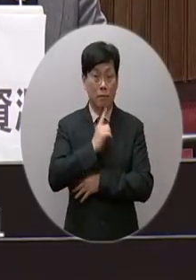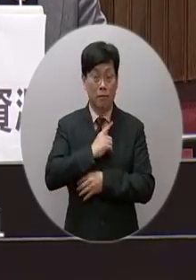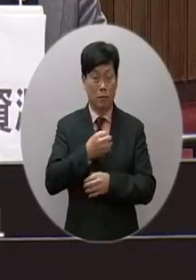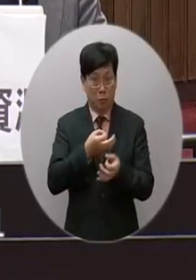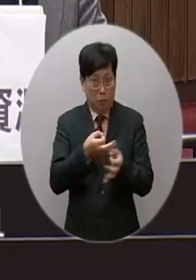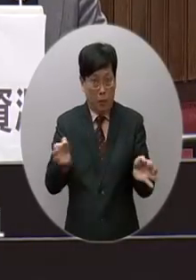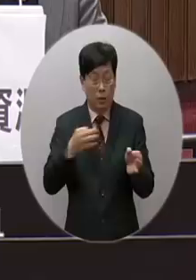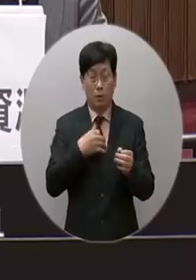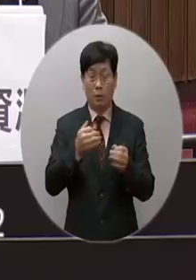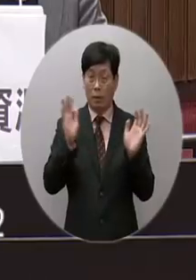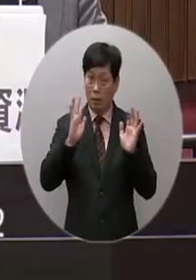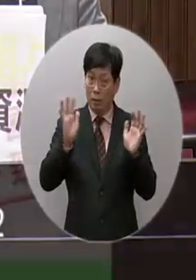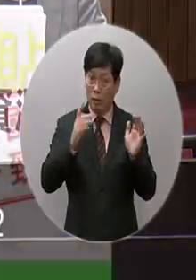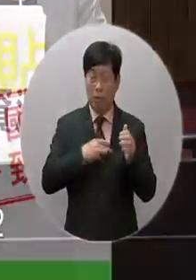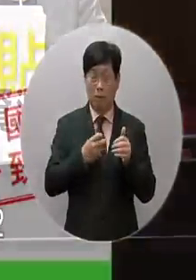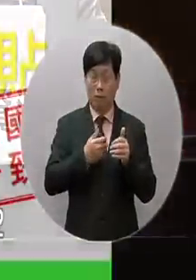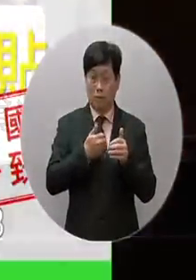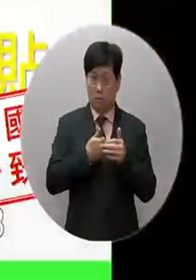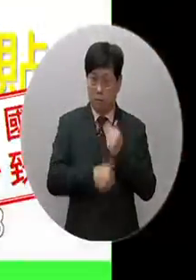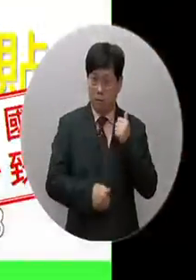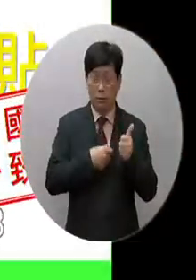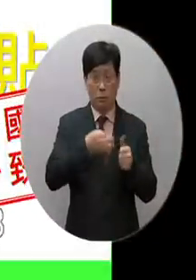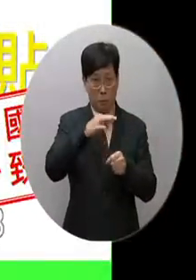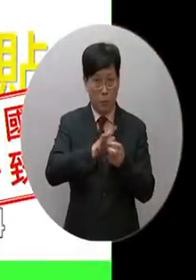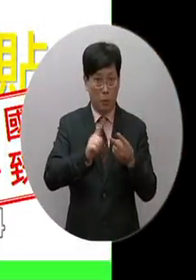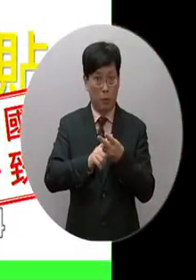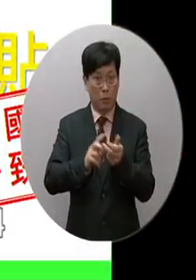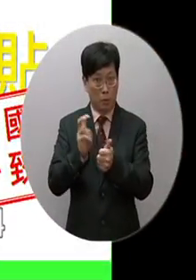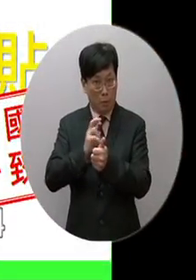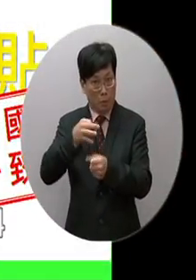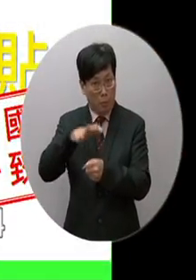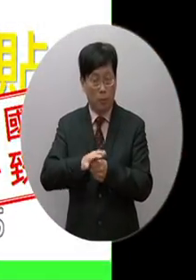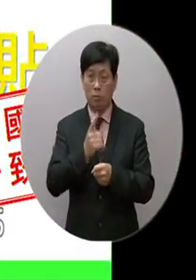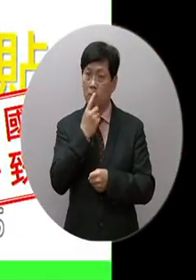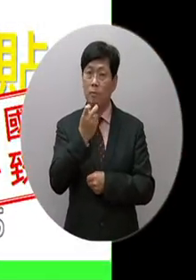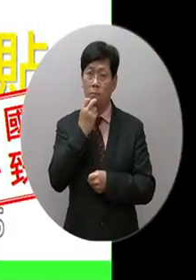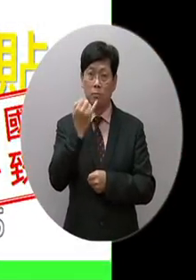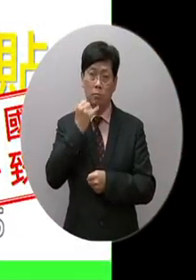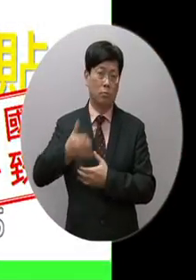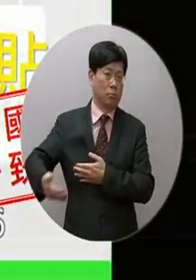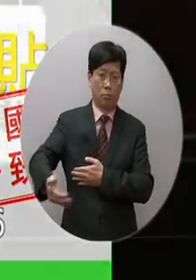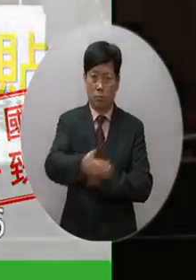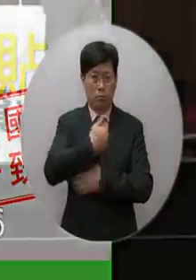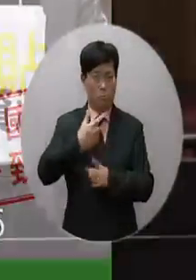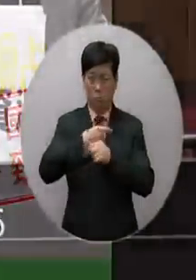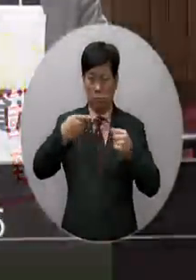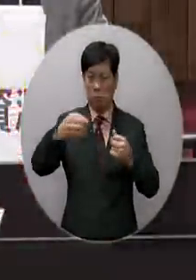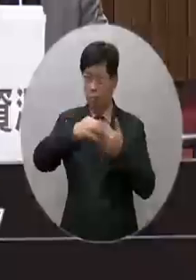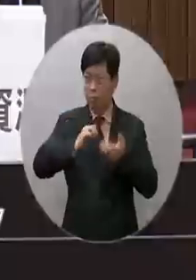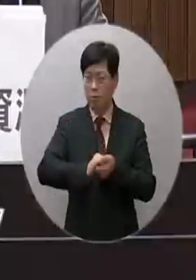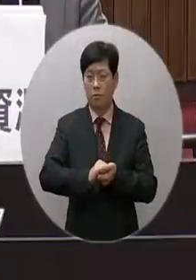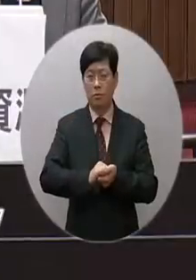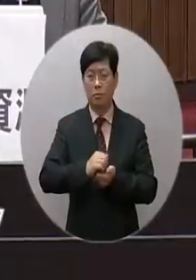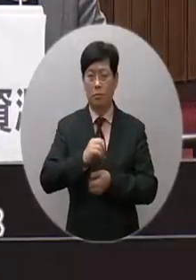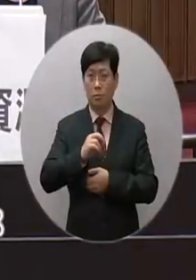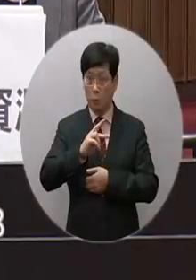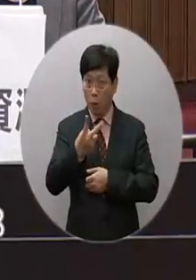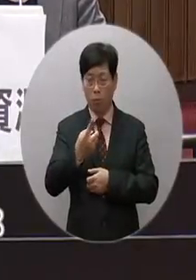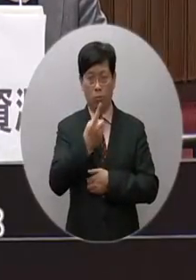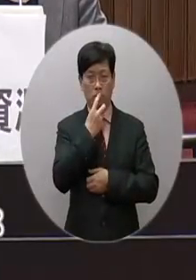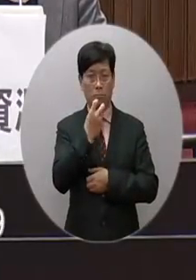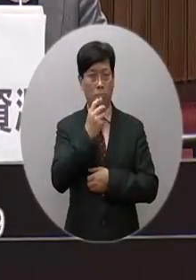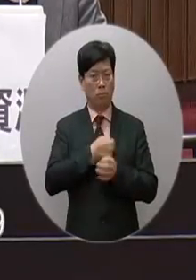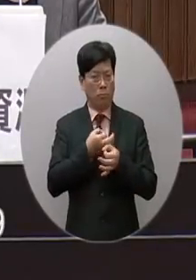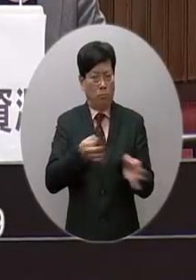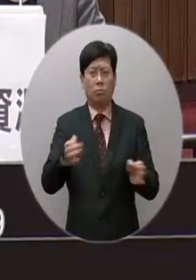育奖励或者是育儿津贴的这个部分，是由中央这边来统筹来规定，或者是说直接由中